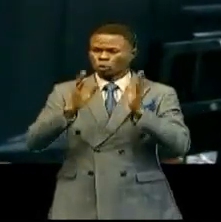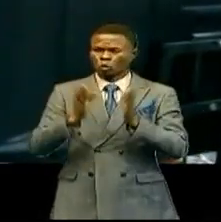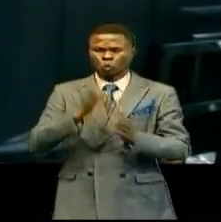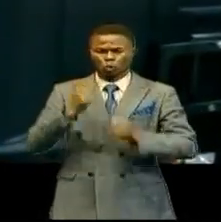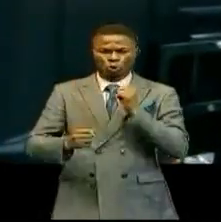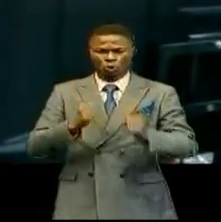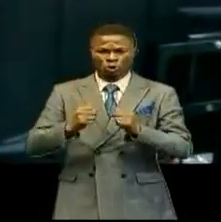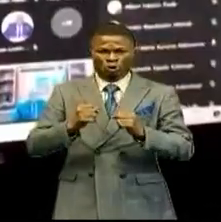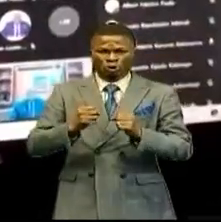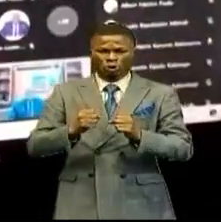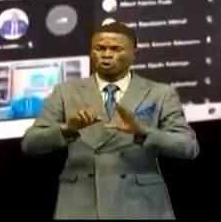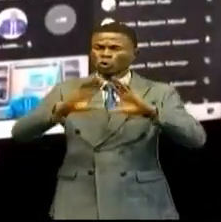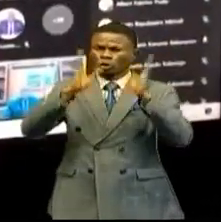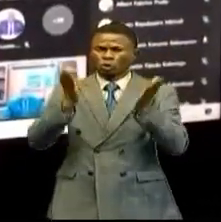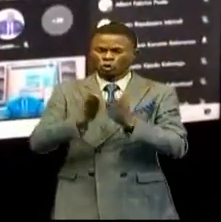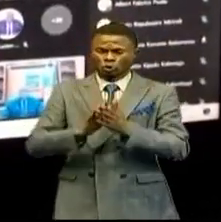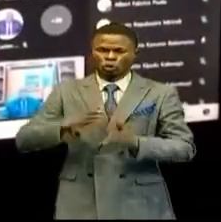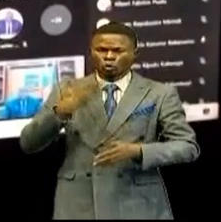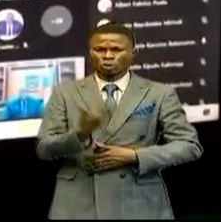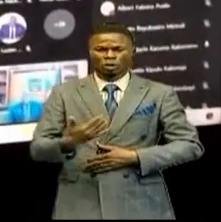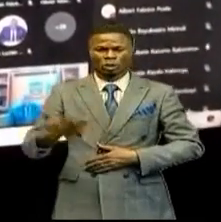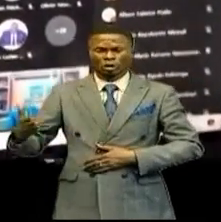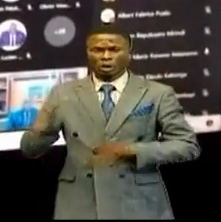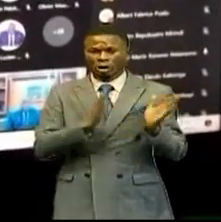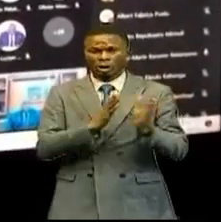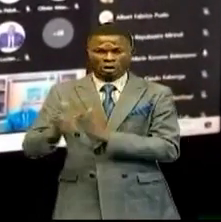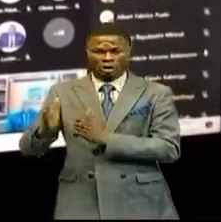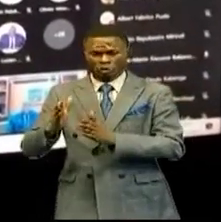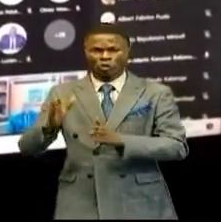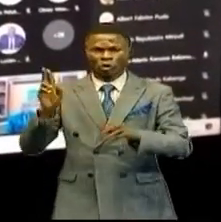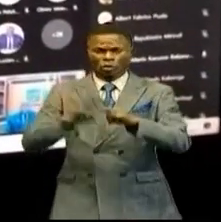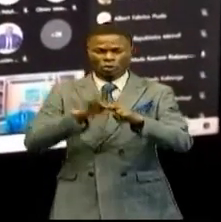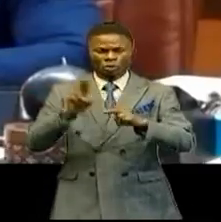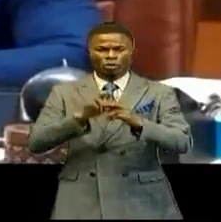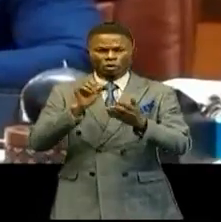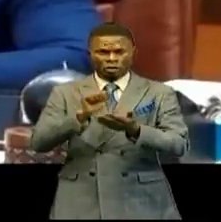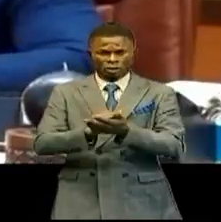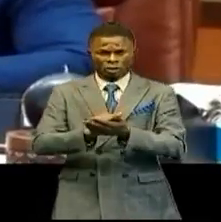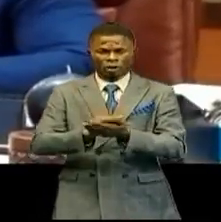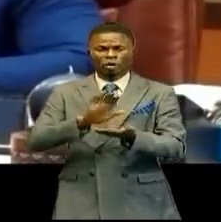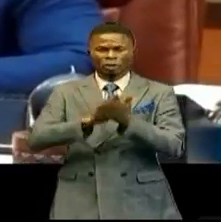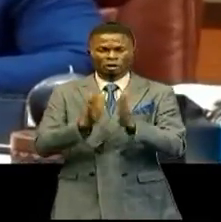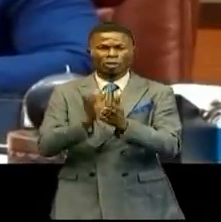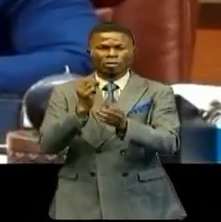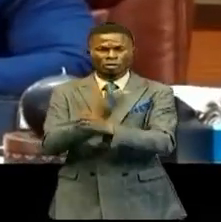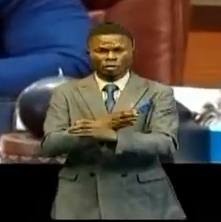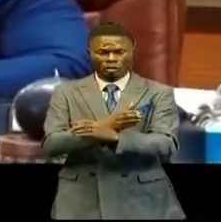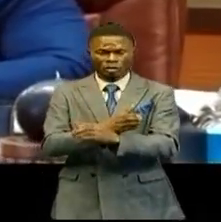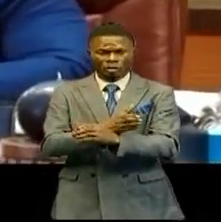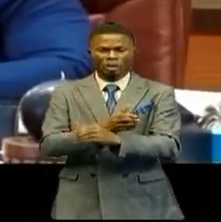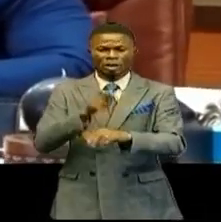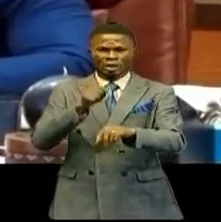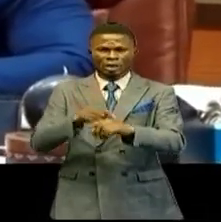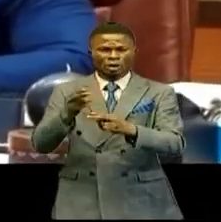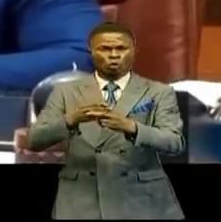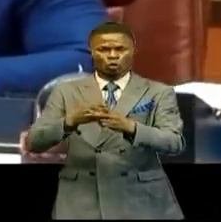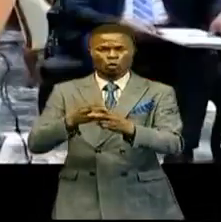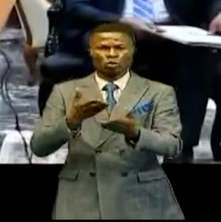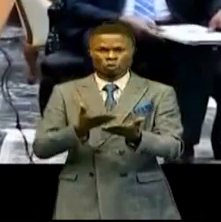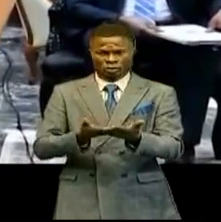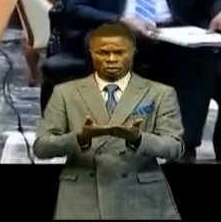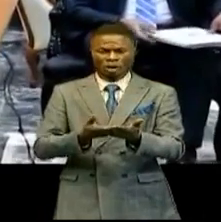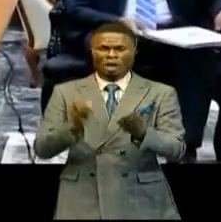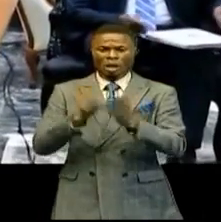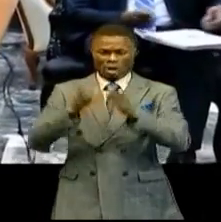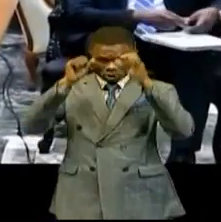afin que l'ensemble du dispositif prévu pour sa mise en œuvre soit opérationnel dans les meilleurs délais. Il a